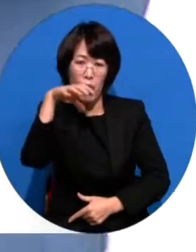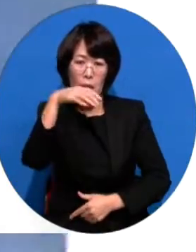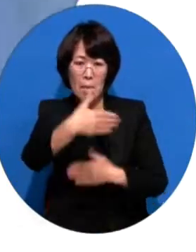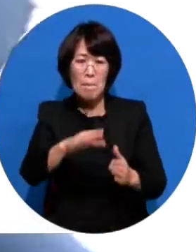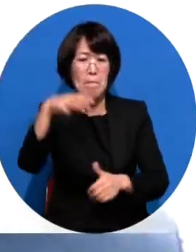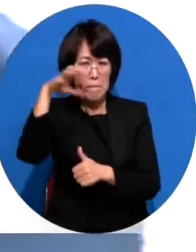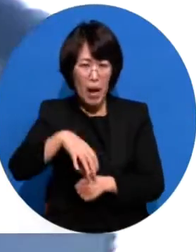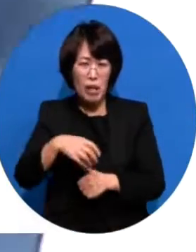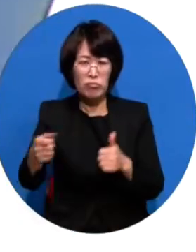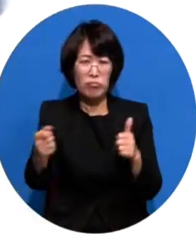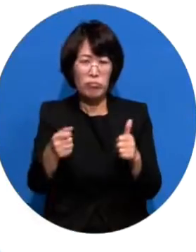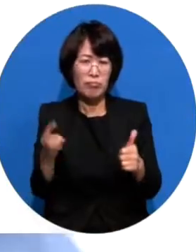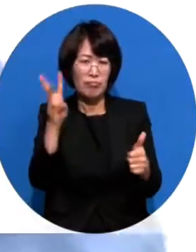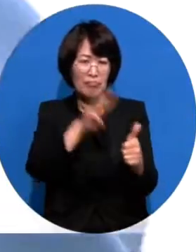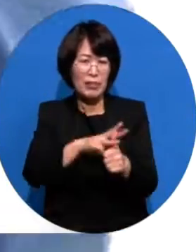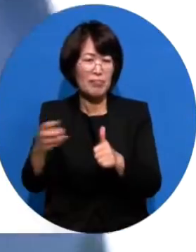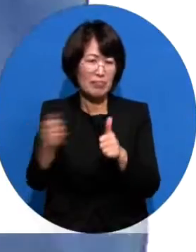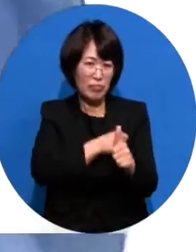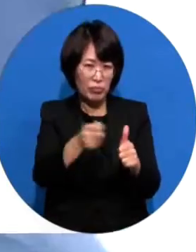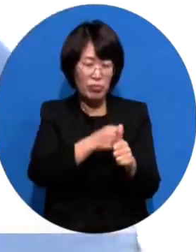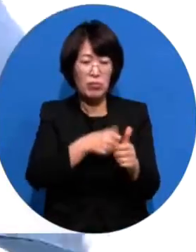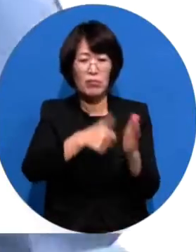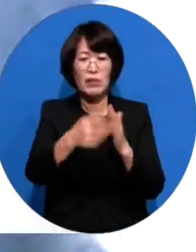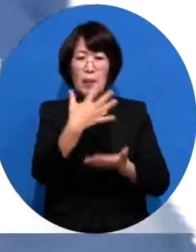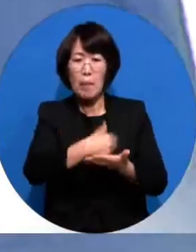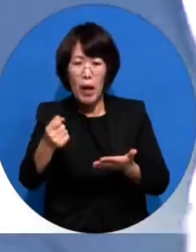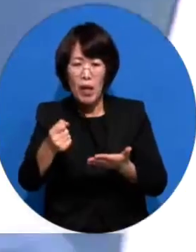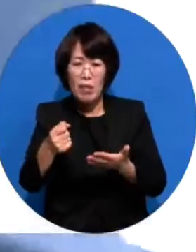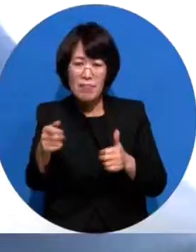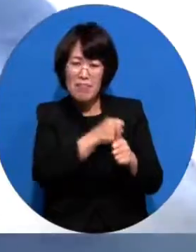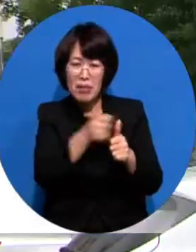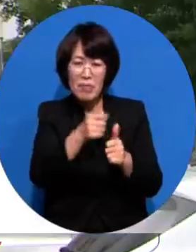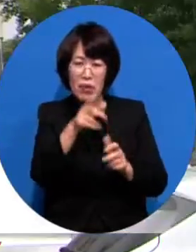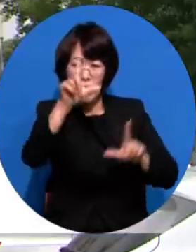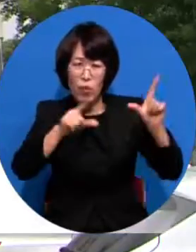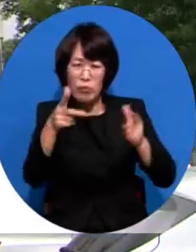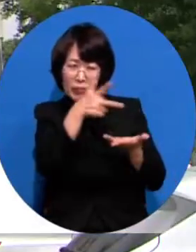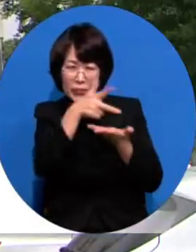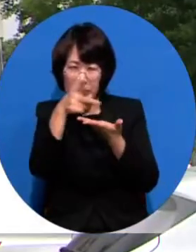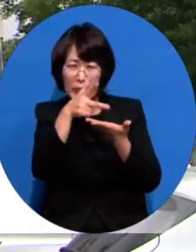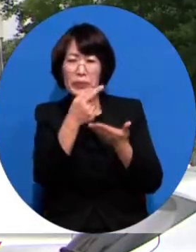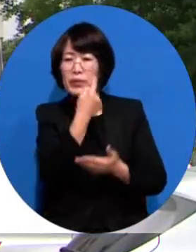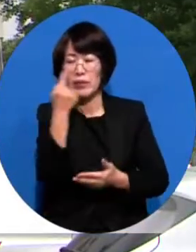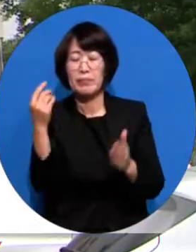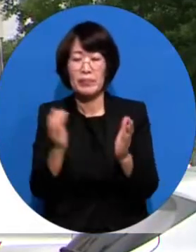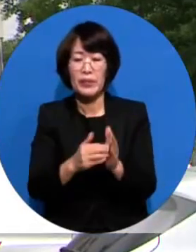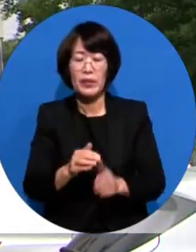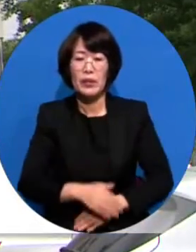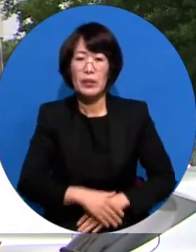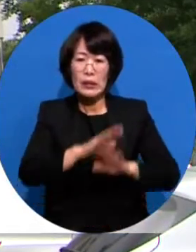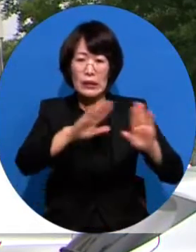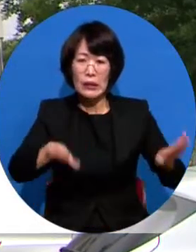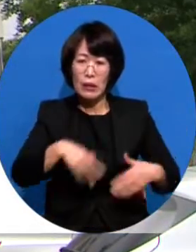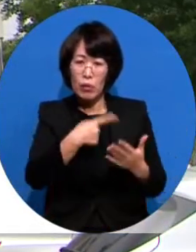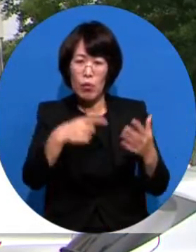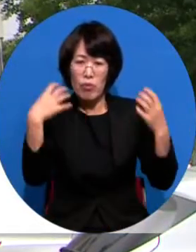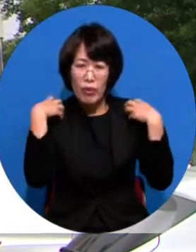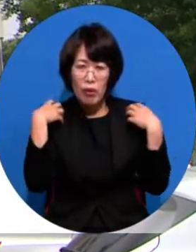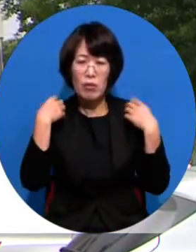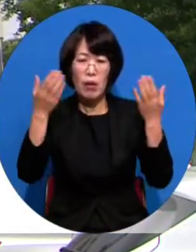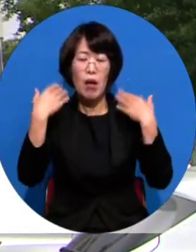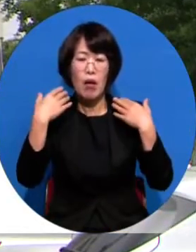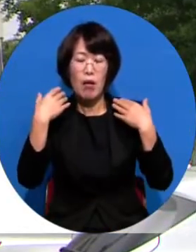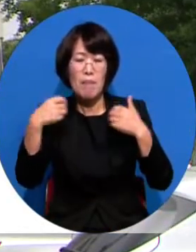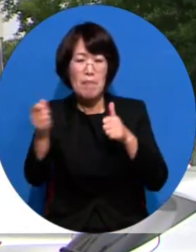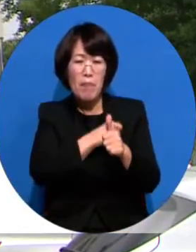받고 있으며 소지품을 빼앗고 폭행 장면을 촬영한 것으로 조사됐습니다 전남교육청은 학교 폭력